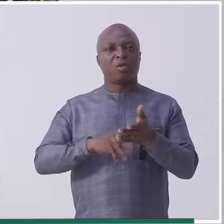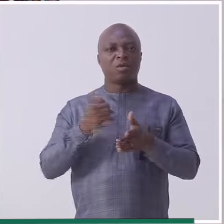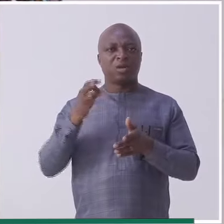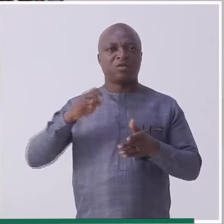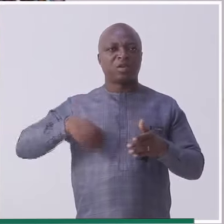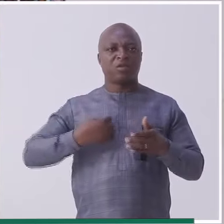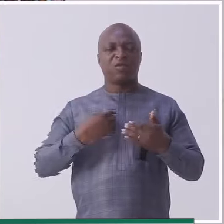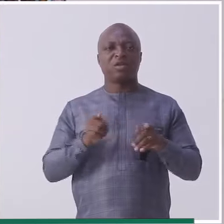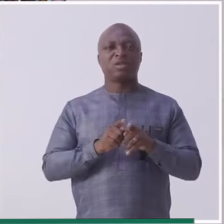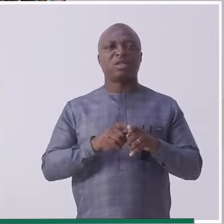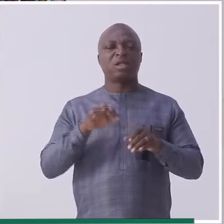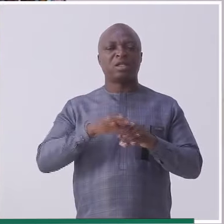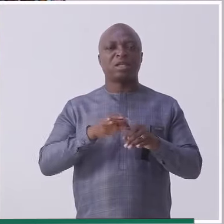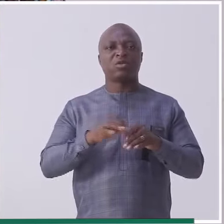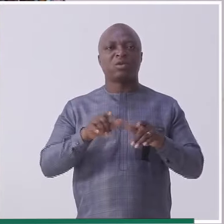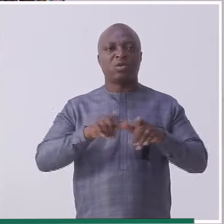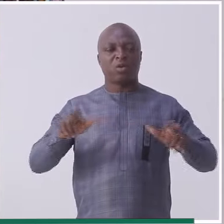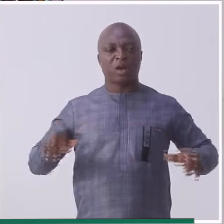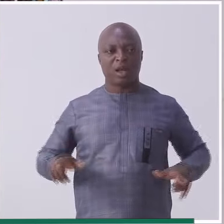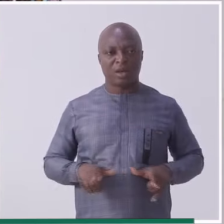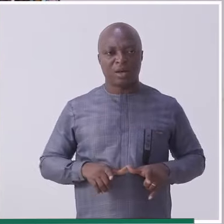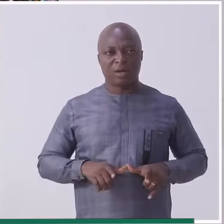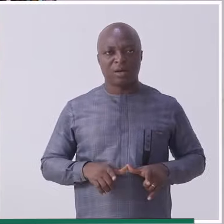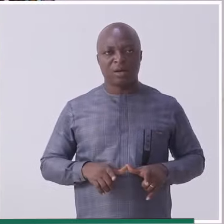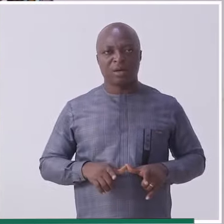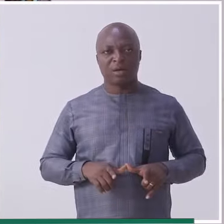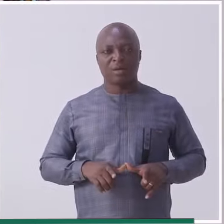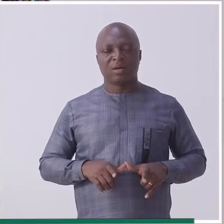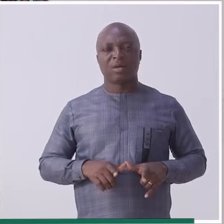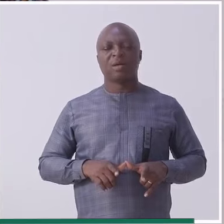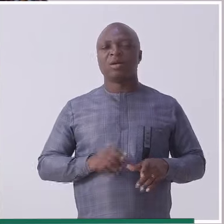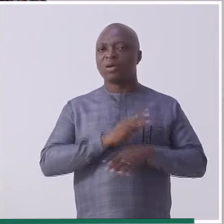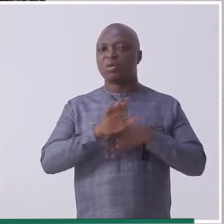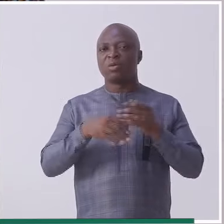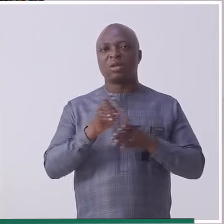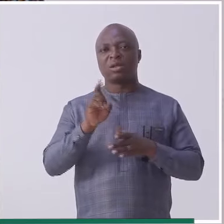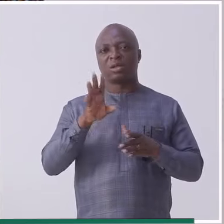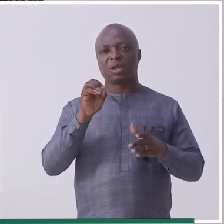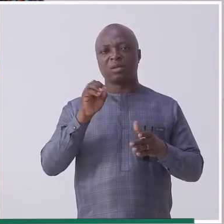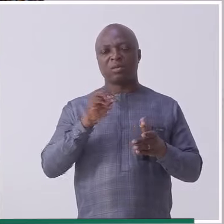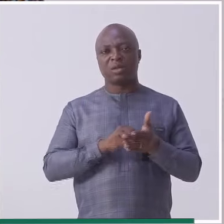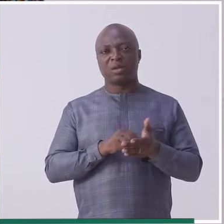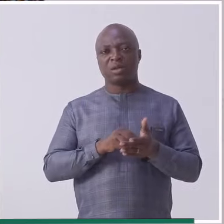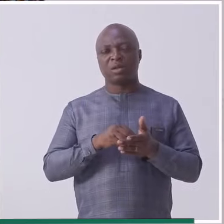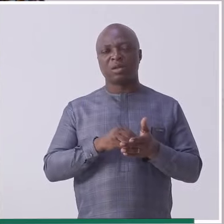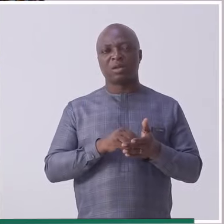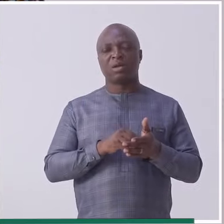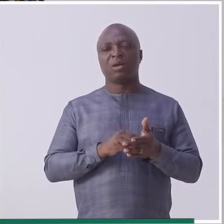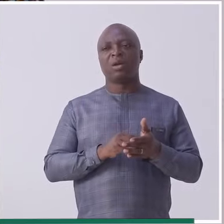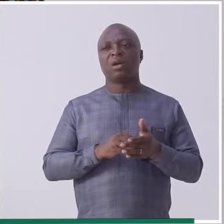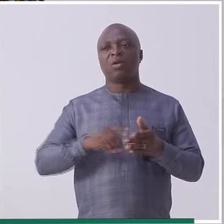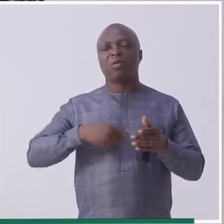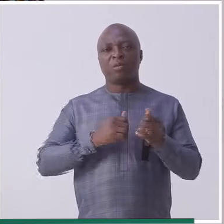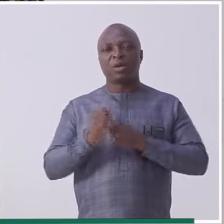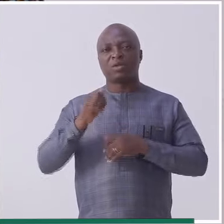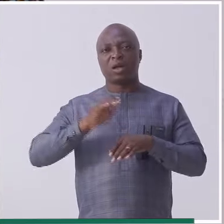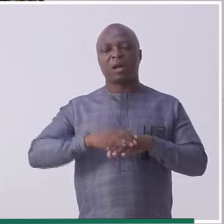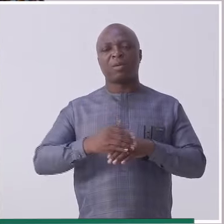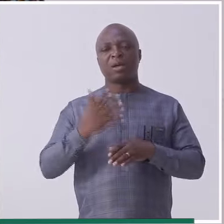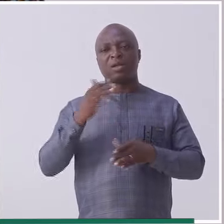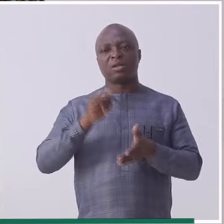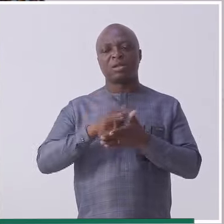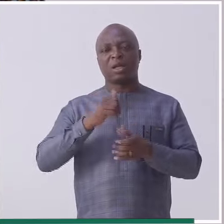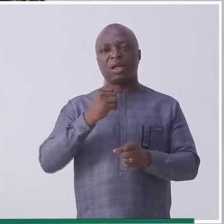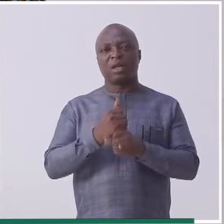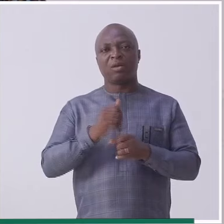nous avions fait les locales, la caution était de combien? Elle était autour de 50 000. Puis nous passons après